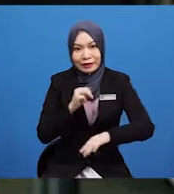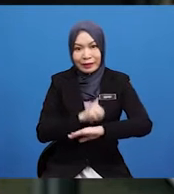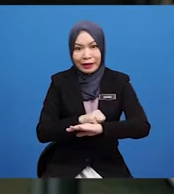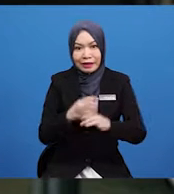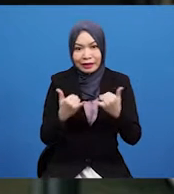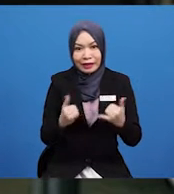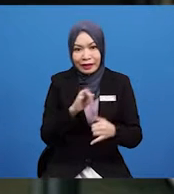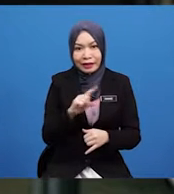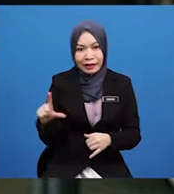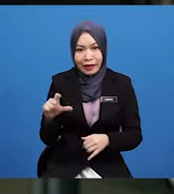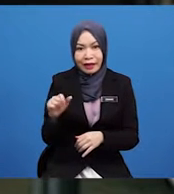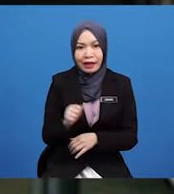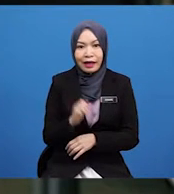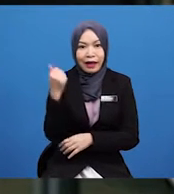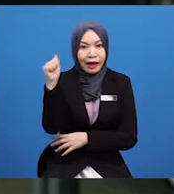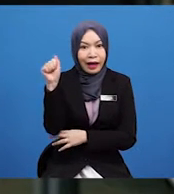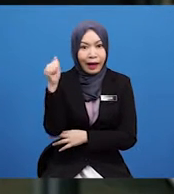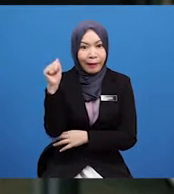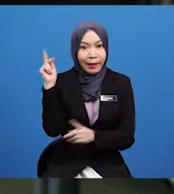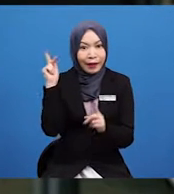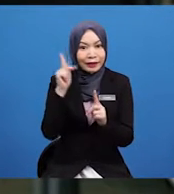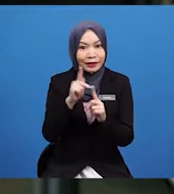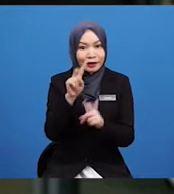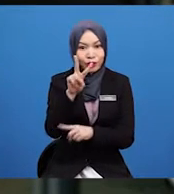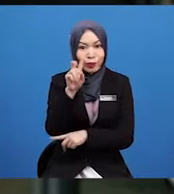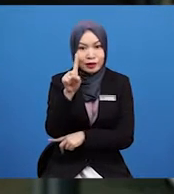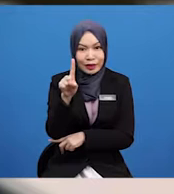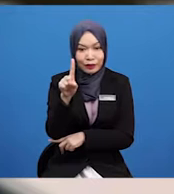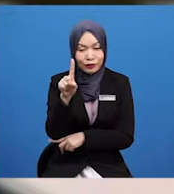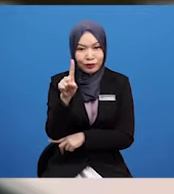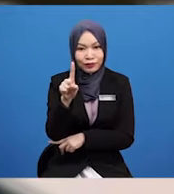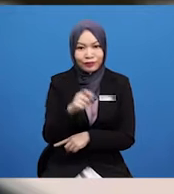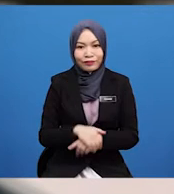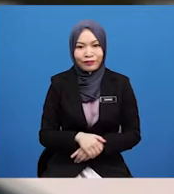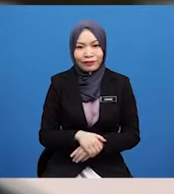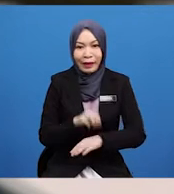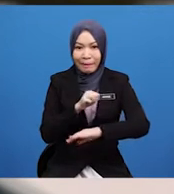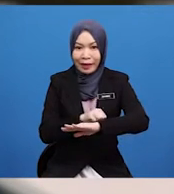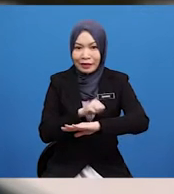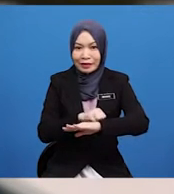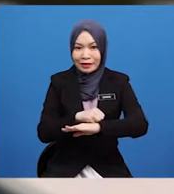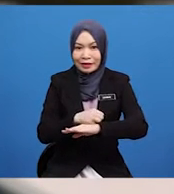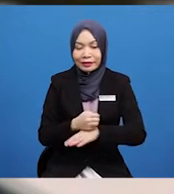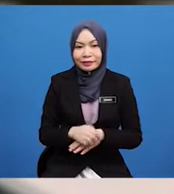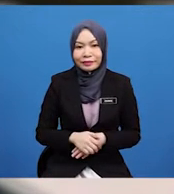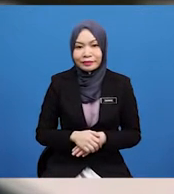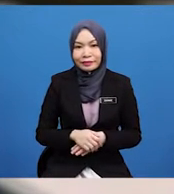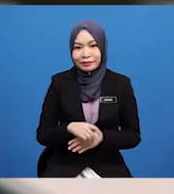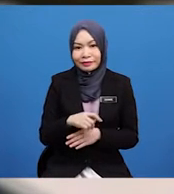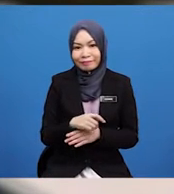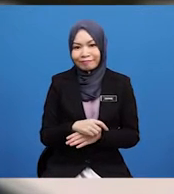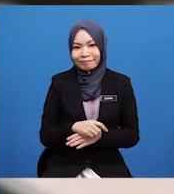abad ke-21 atau zaman teknologi maklumat murid-murid juga berada dalam zaman